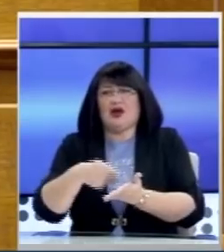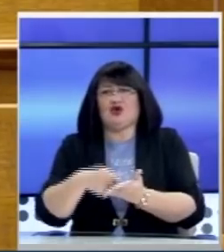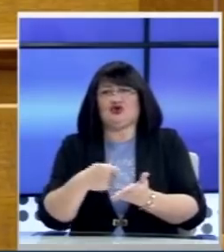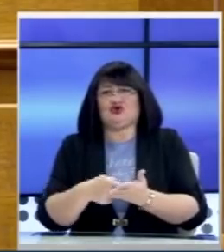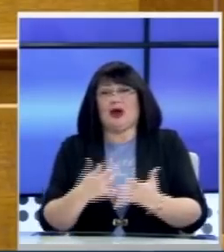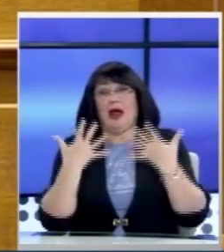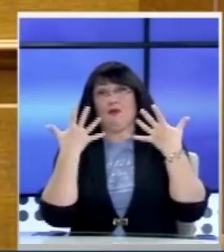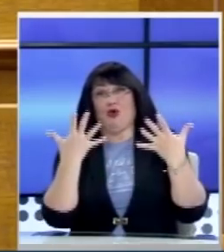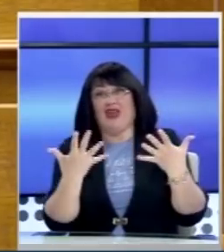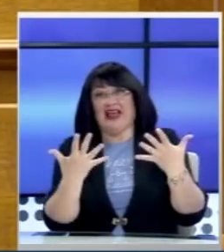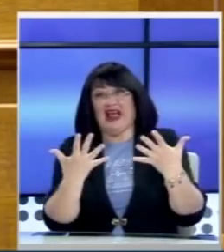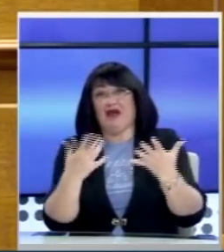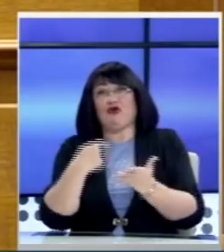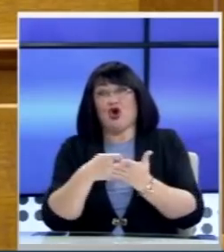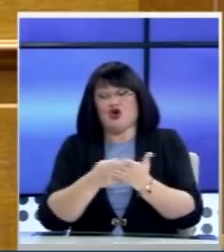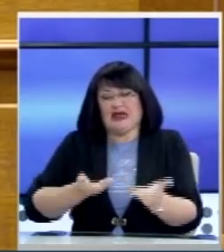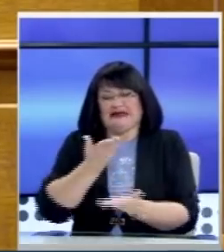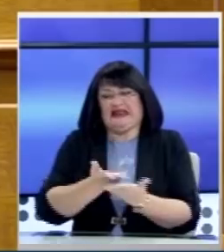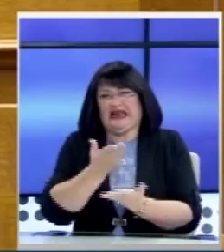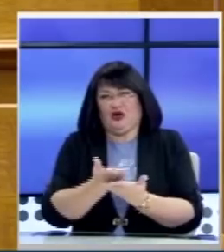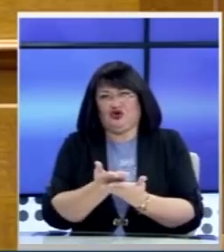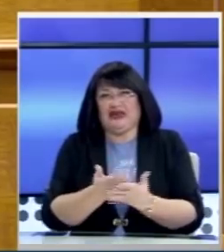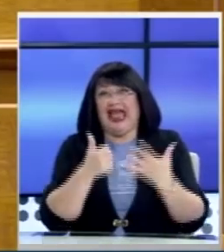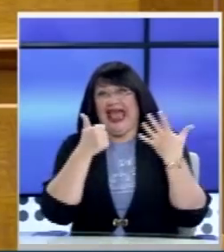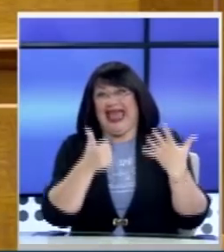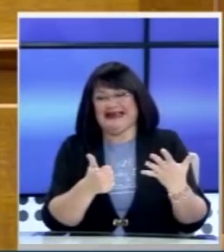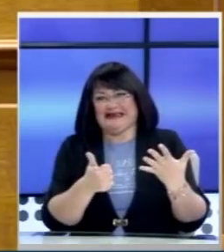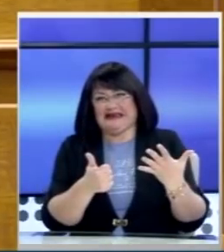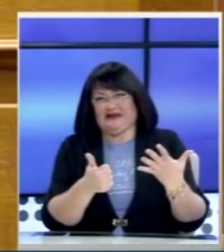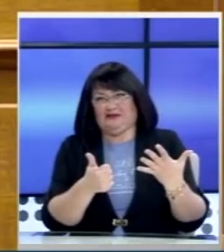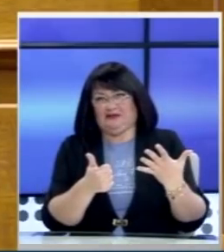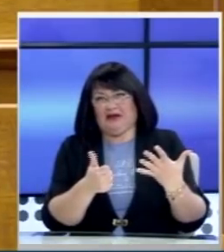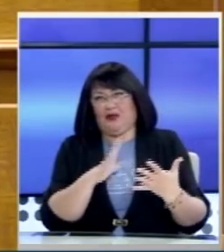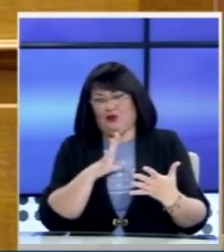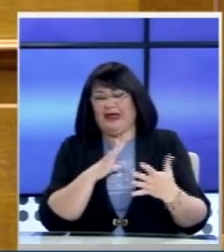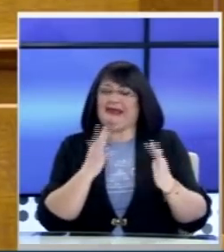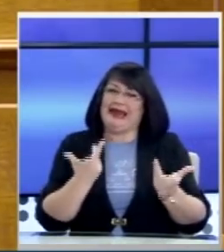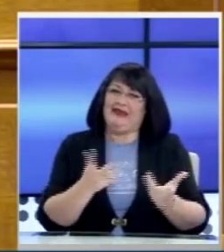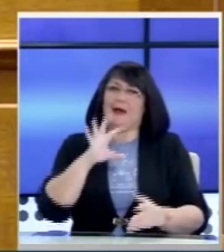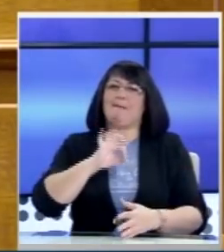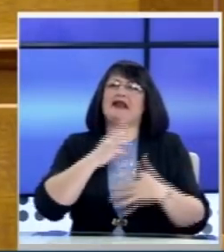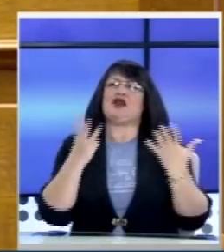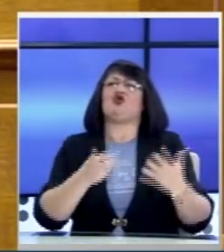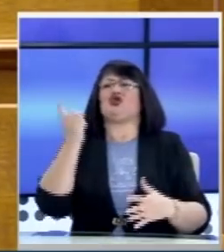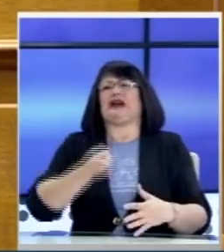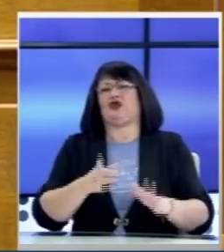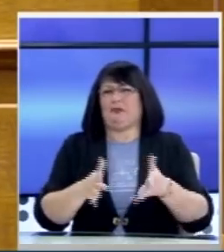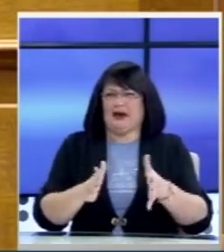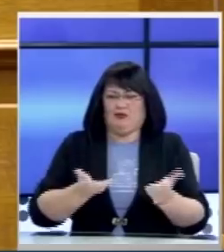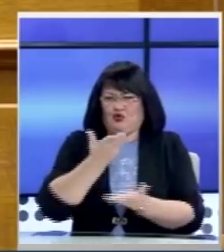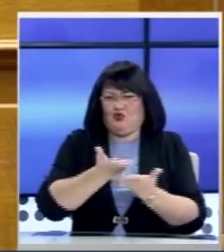6 στις 10 φορολογικές δηλώσεις, δηλαδή το 58,9% για την ακρίβεια από αυτές που